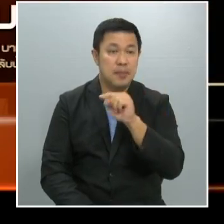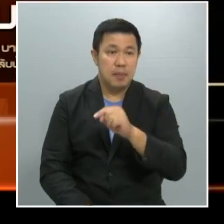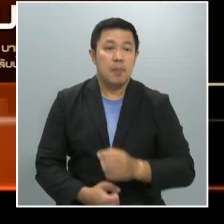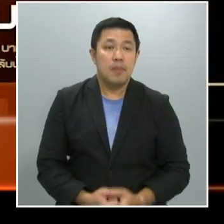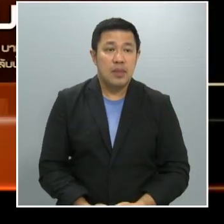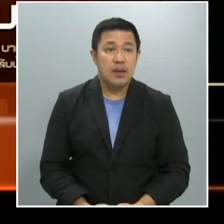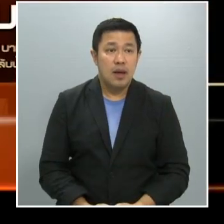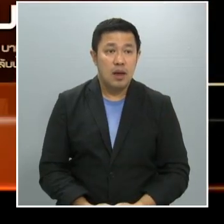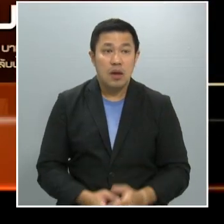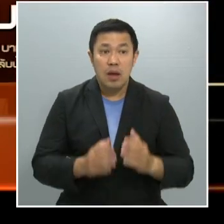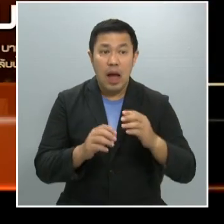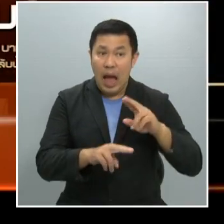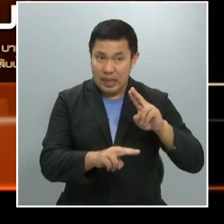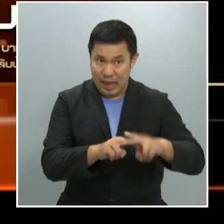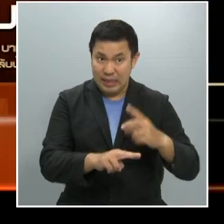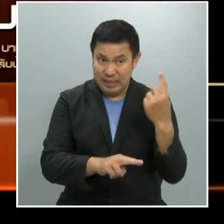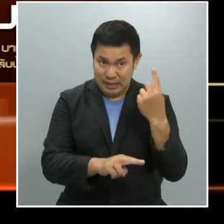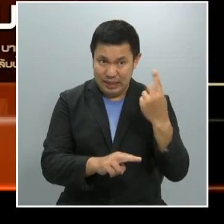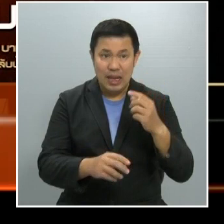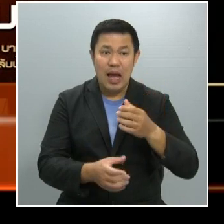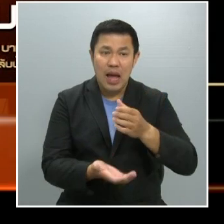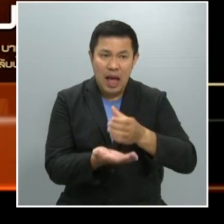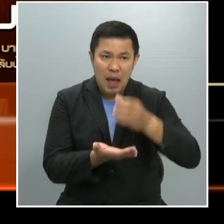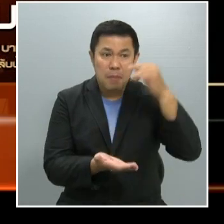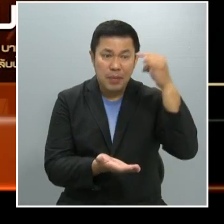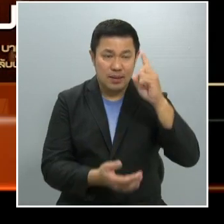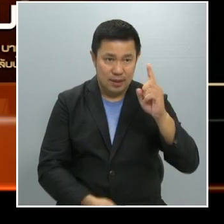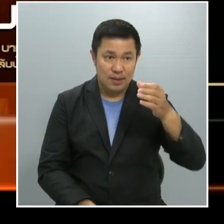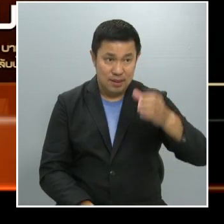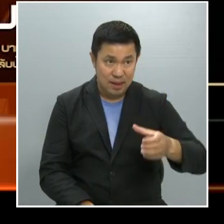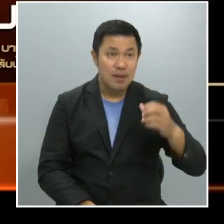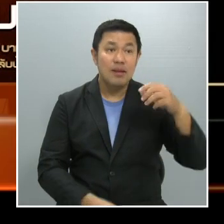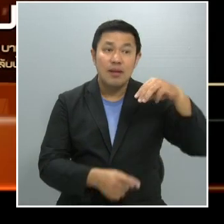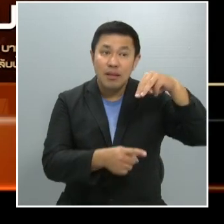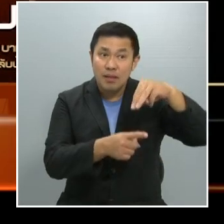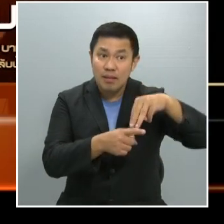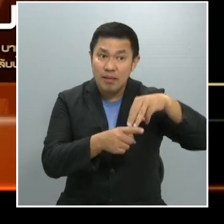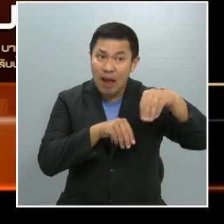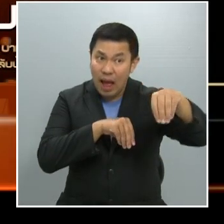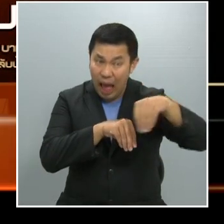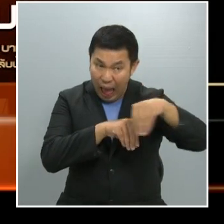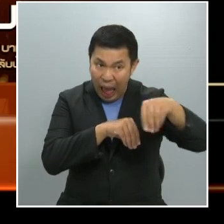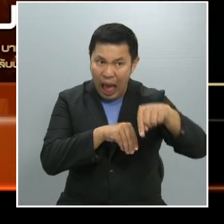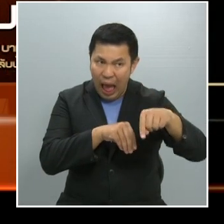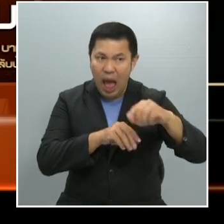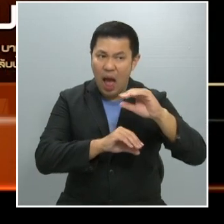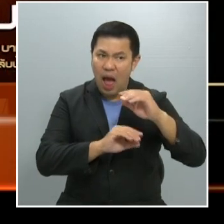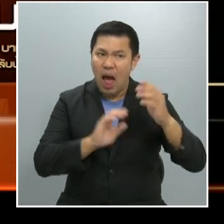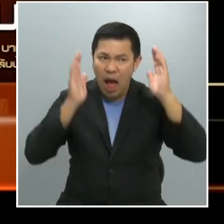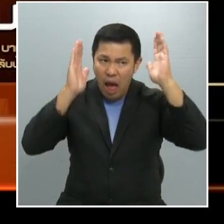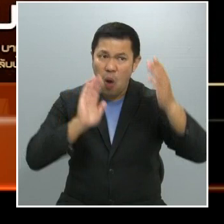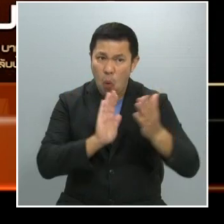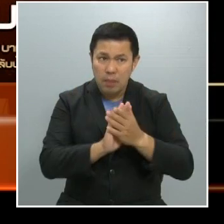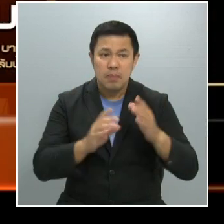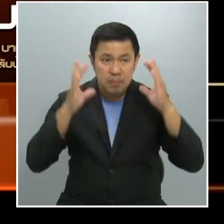Snakes จำนวน1ที่นั่งพร้อมเป๊ปซี่1แก้วที่โรงภาพยนตร์ Major Cineplex สาขาที่ร่วมรายการเพียงซื้อชุด Pizza